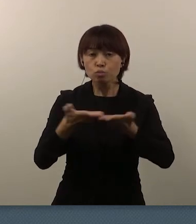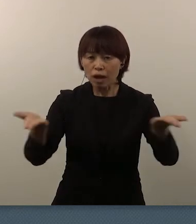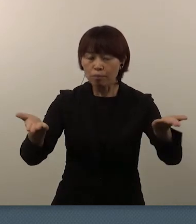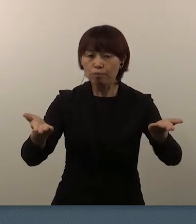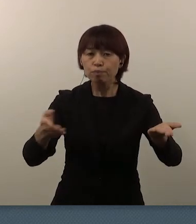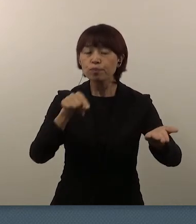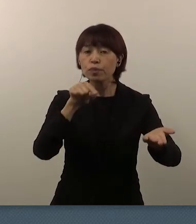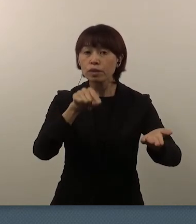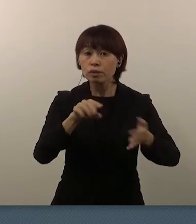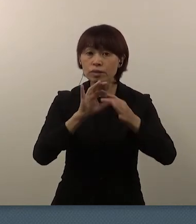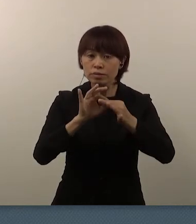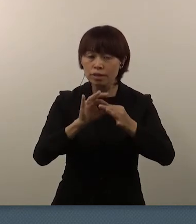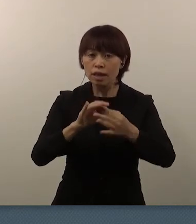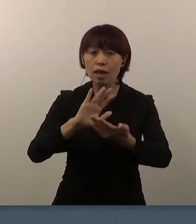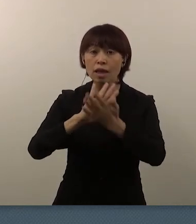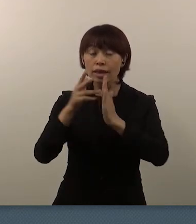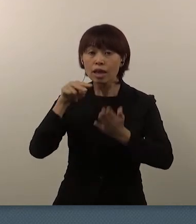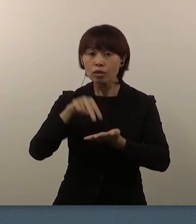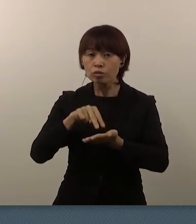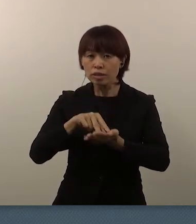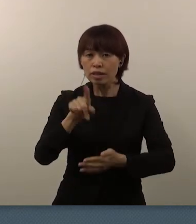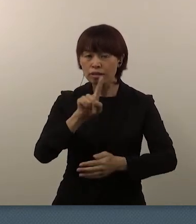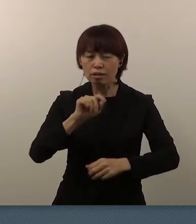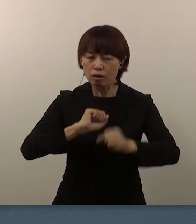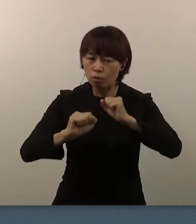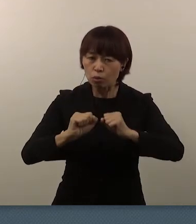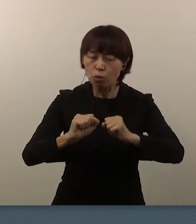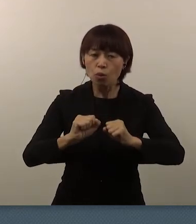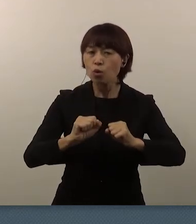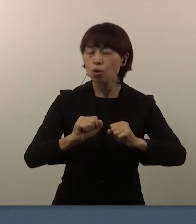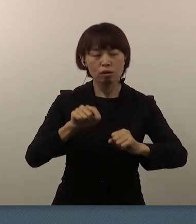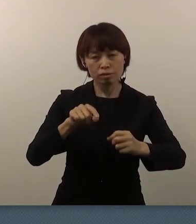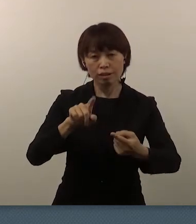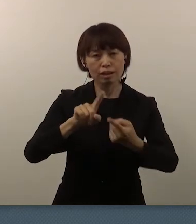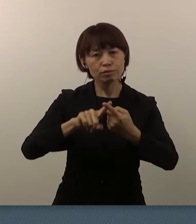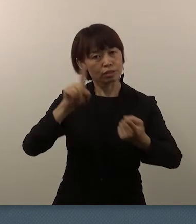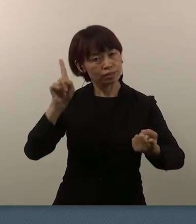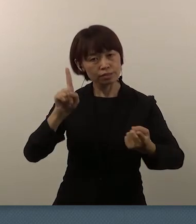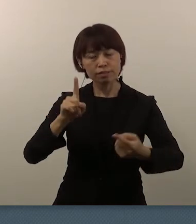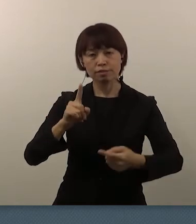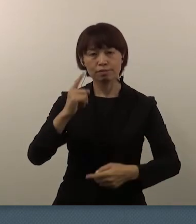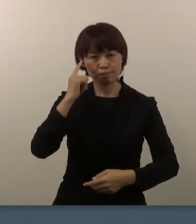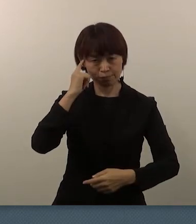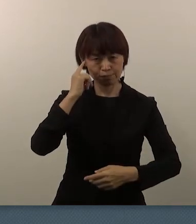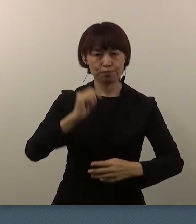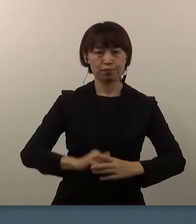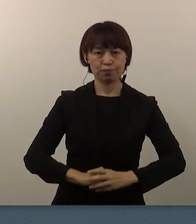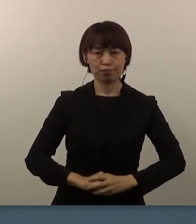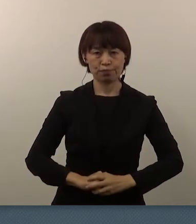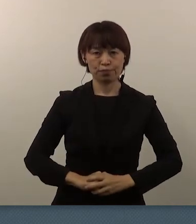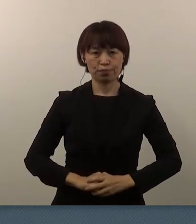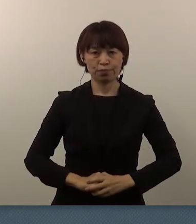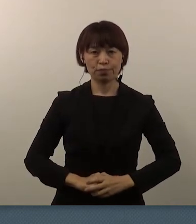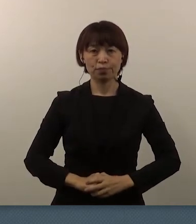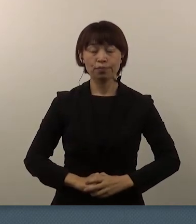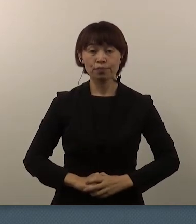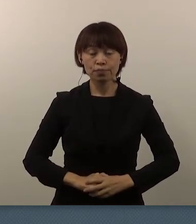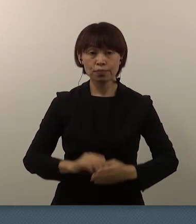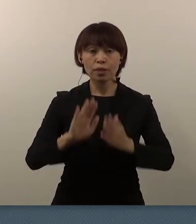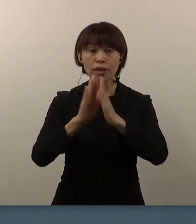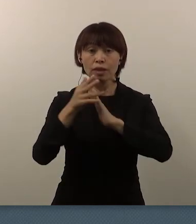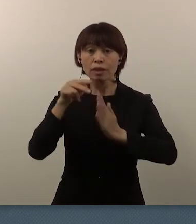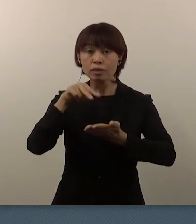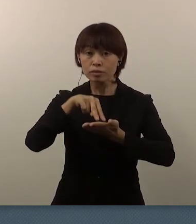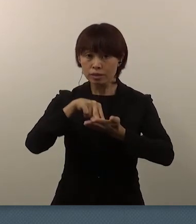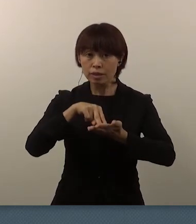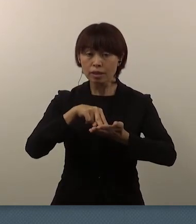県として何らかの行動を起こすといったことはふさわしくないというふうに考えています。県としては議